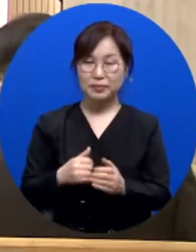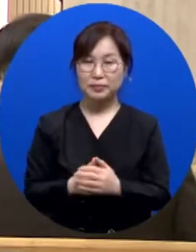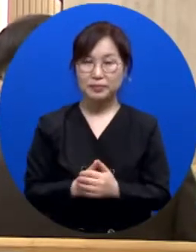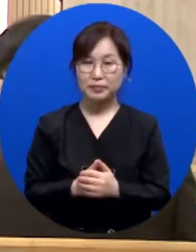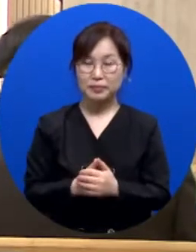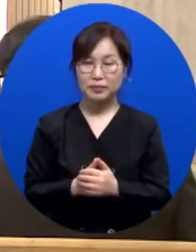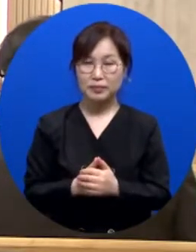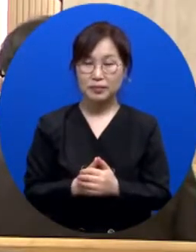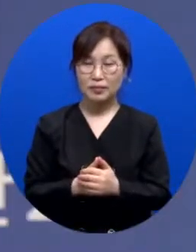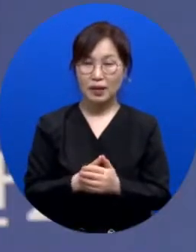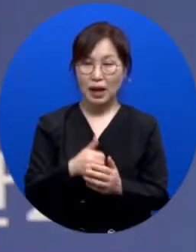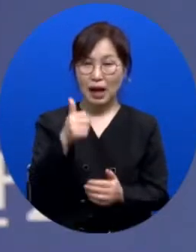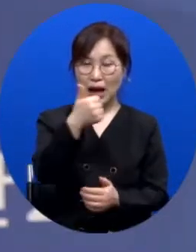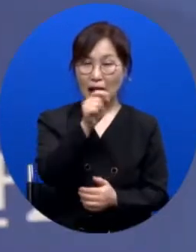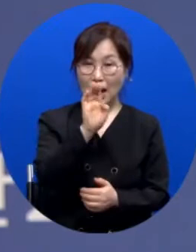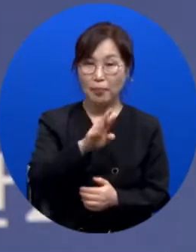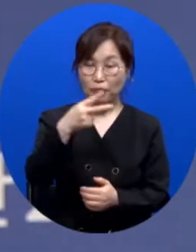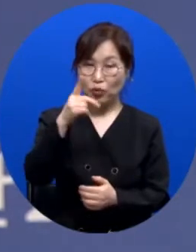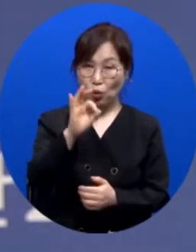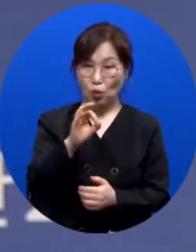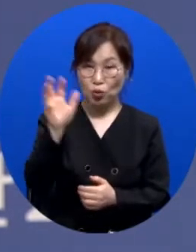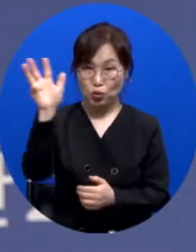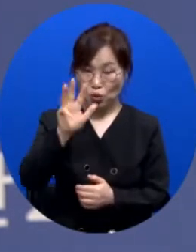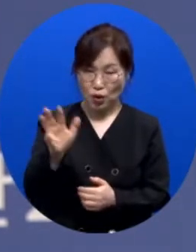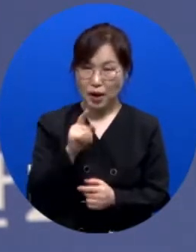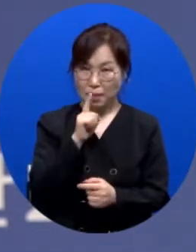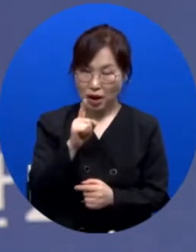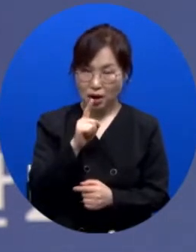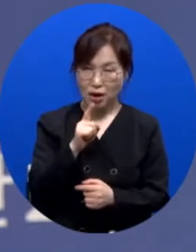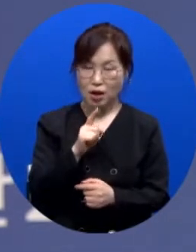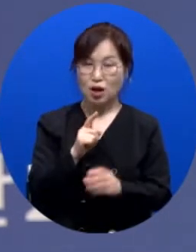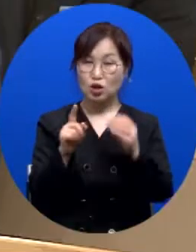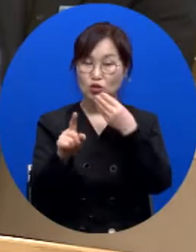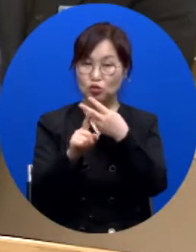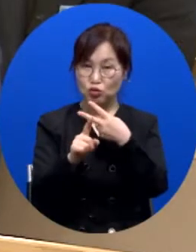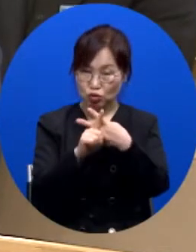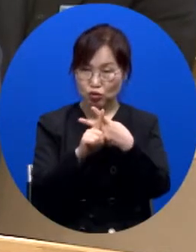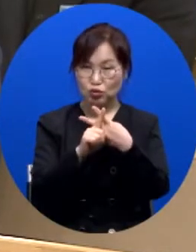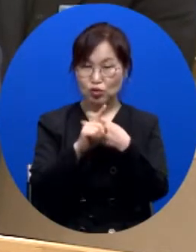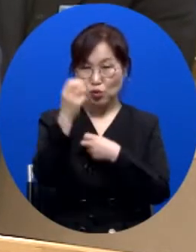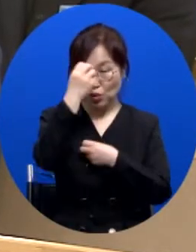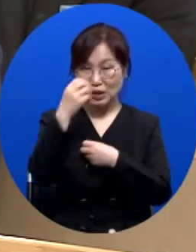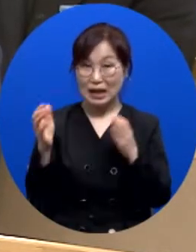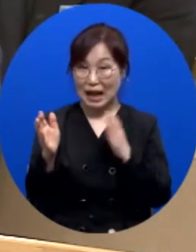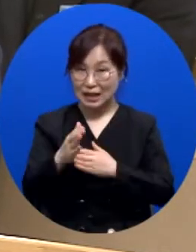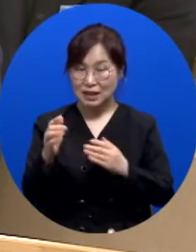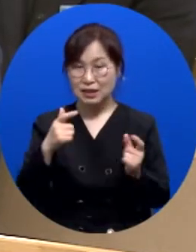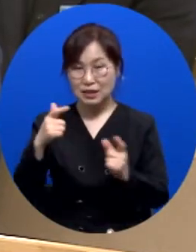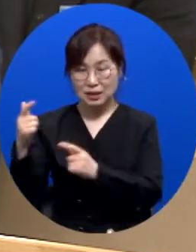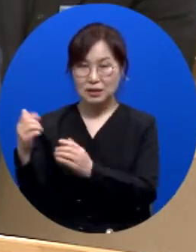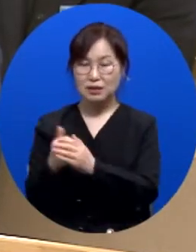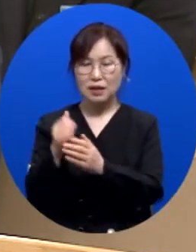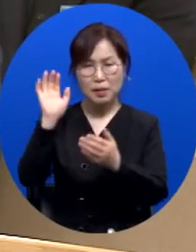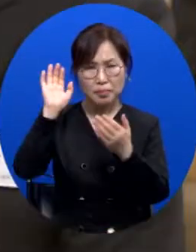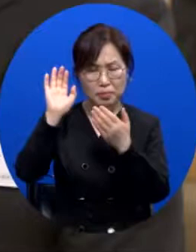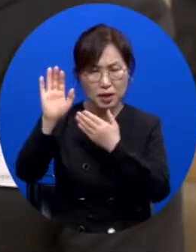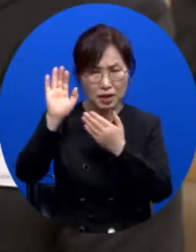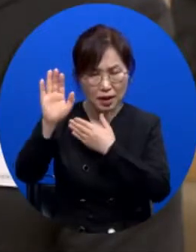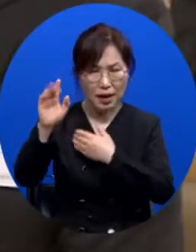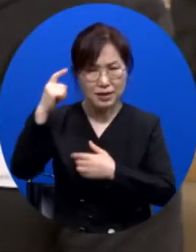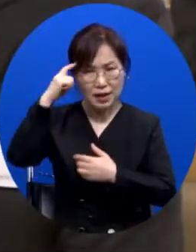탑동 중에는 발대식에서 코론 알고 시대 전국 중 고등학생들의 종교 영향도 미래 인식 조사 결과를